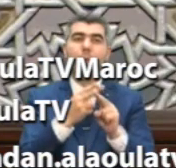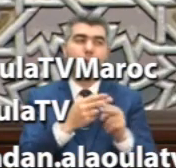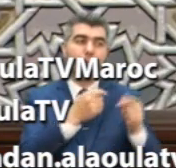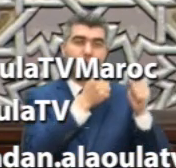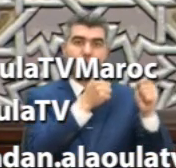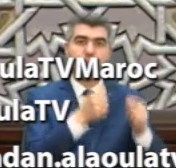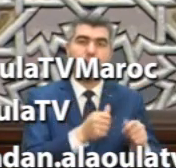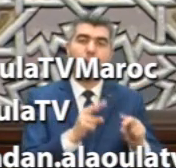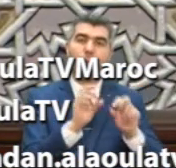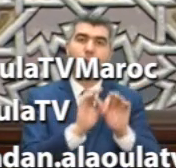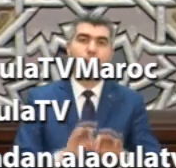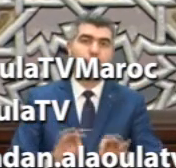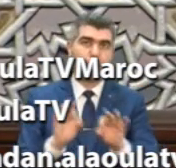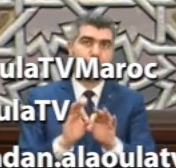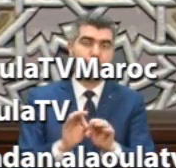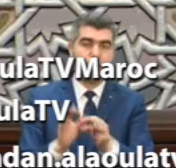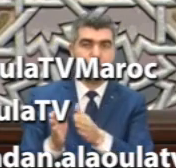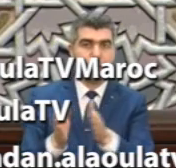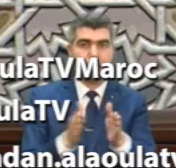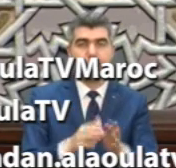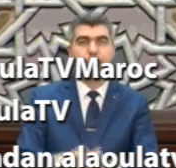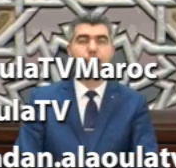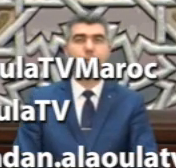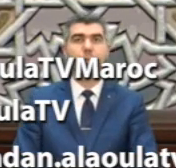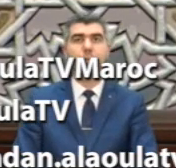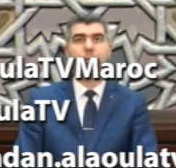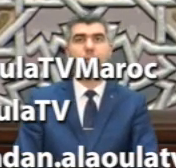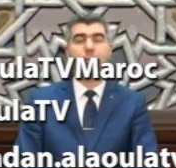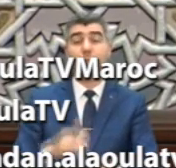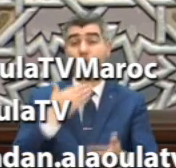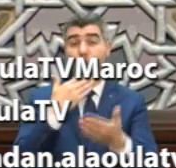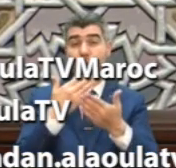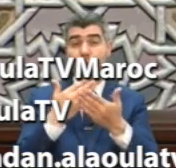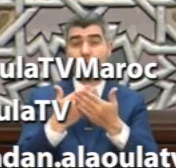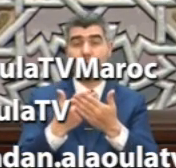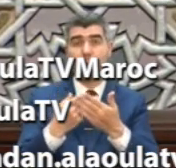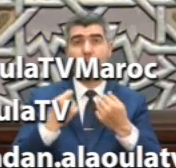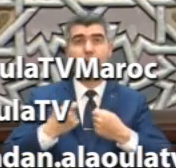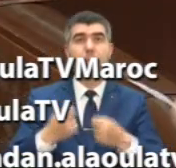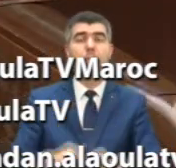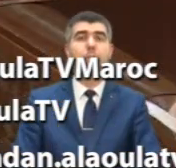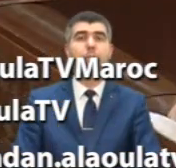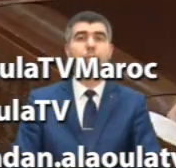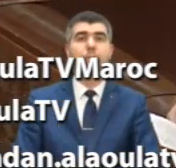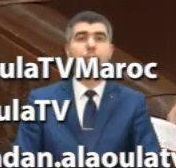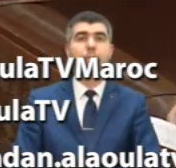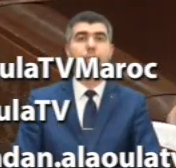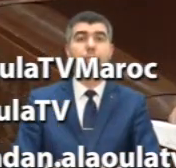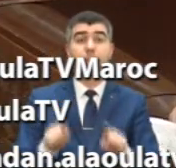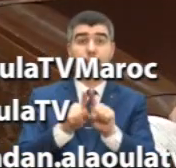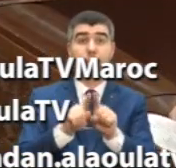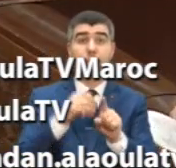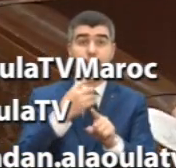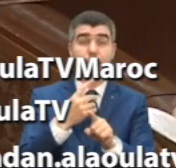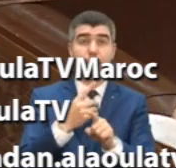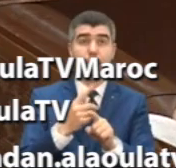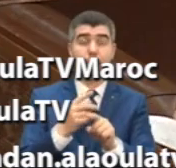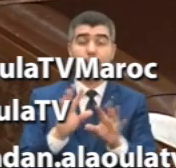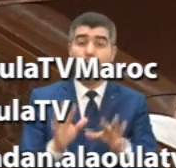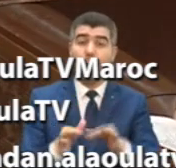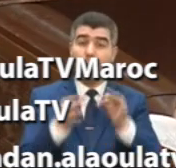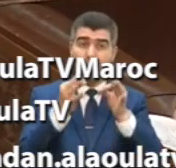وشكرا. تفضل السيدة الوزيرة. سيدة الرئيسة، هذا السؤال ليس له موضوع على اعتبار أن هذه